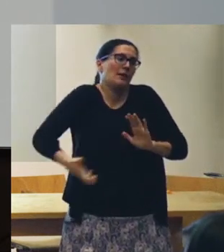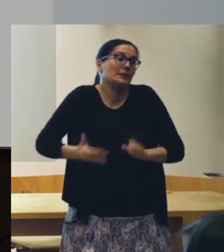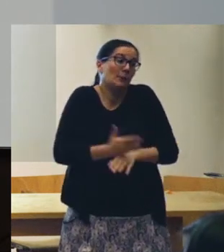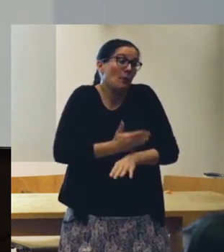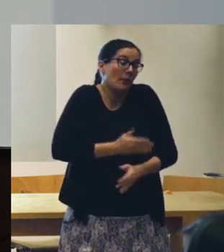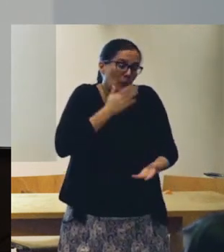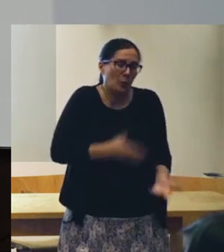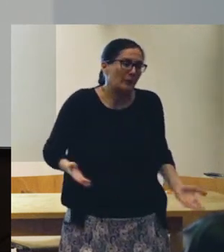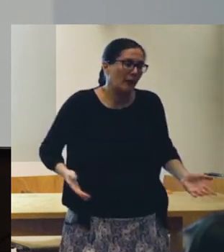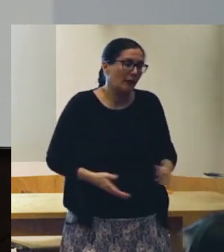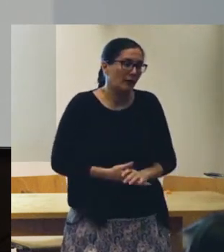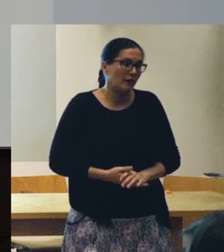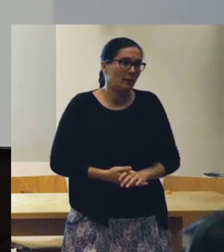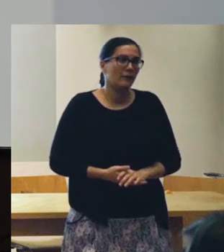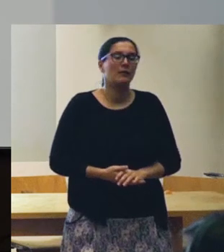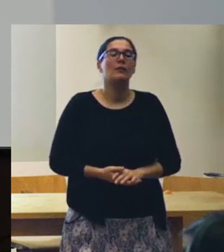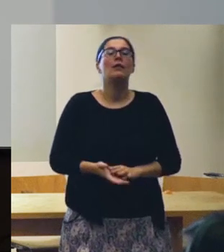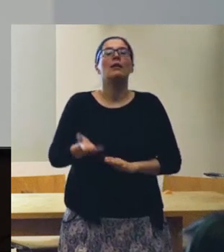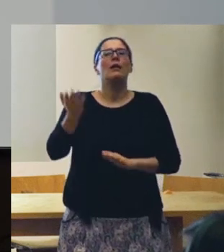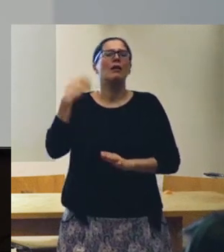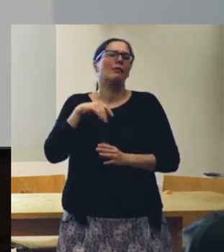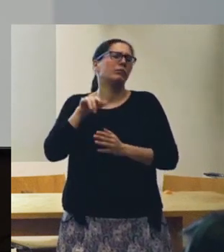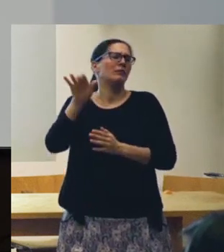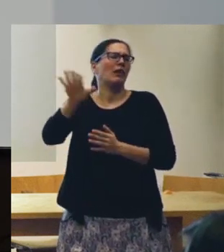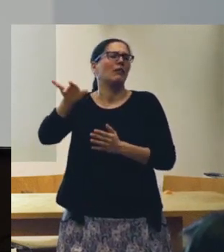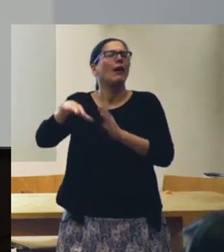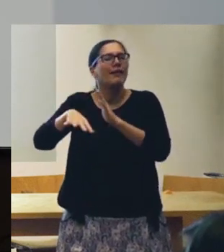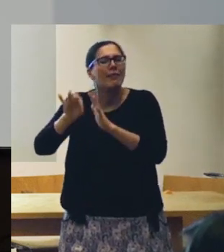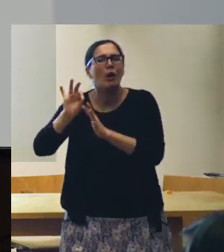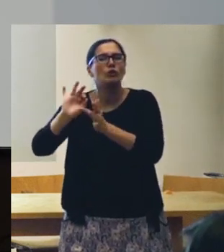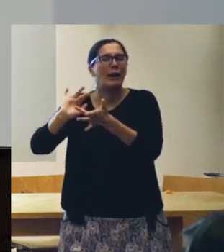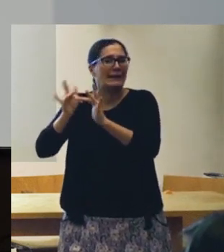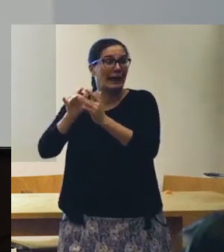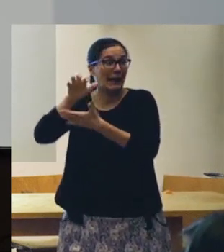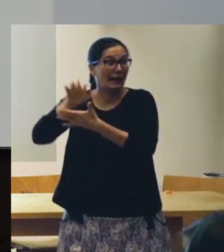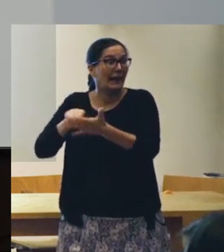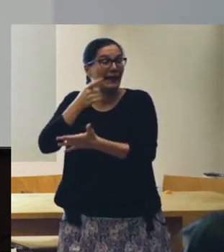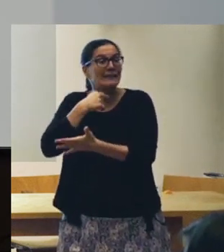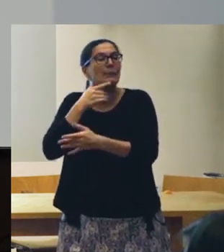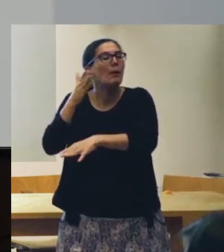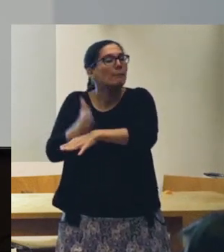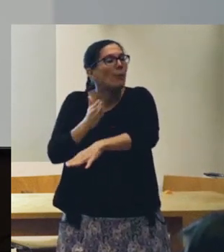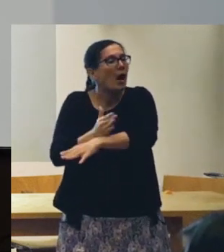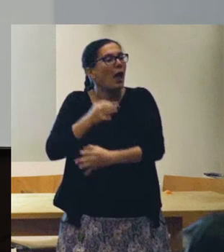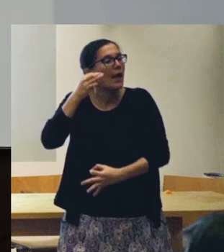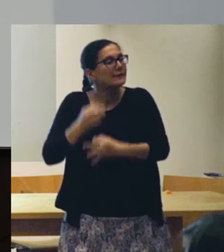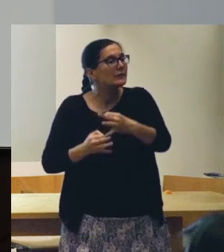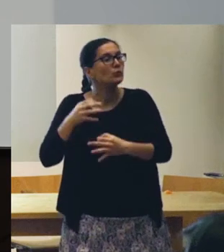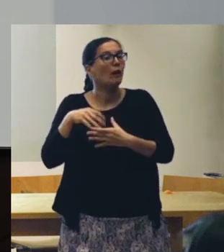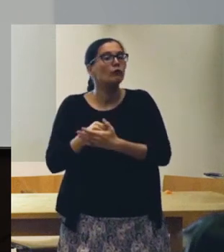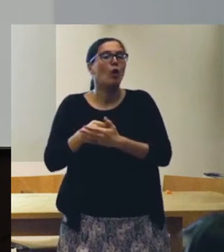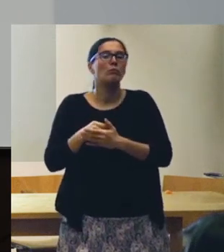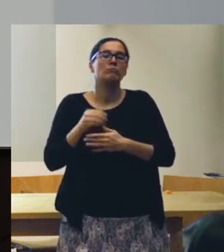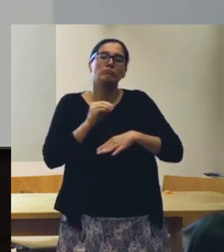hezký text na IFLAXu for Slow Institution, který vlastně přesně jako vyzývá instituce, aby